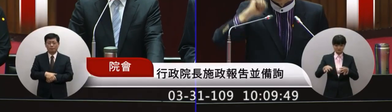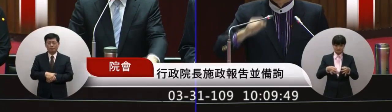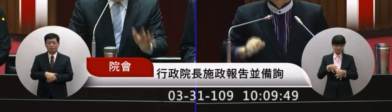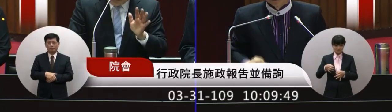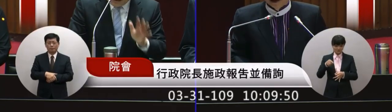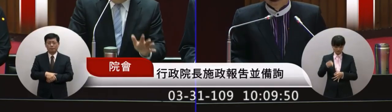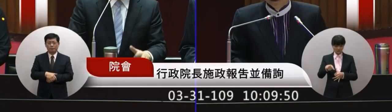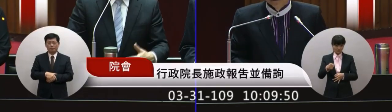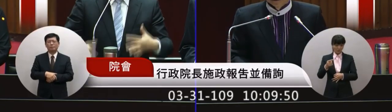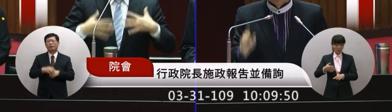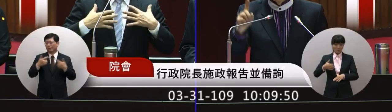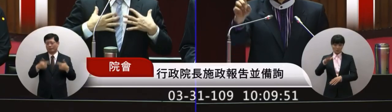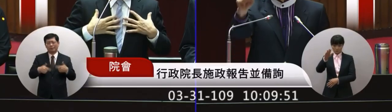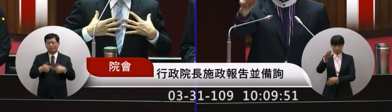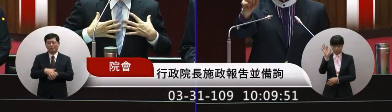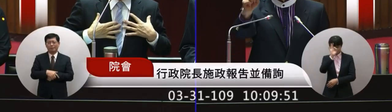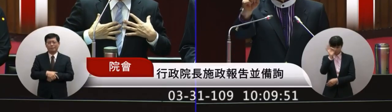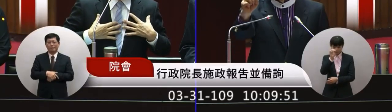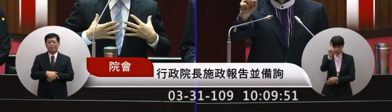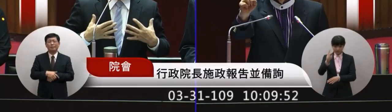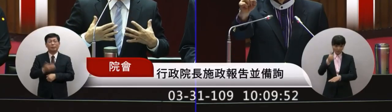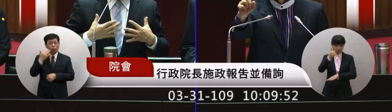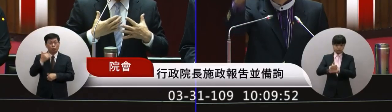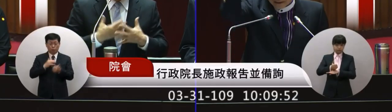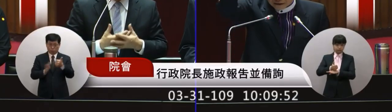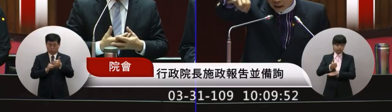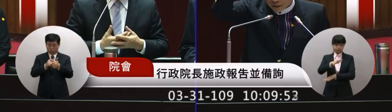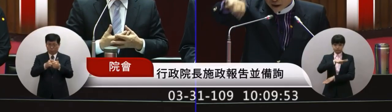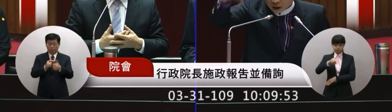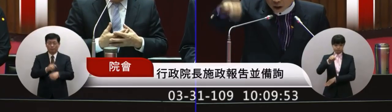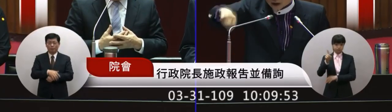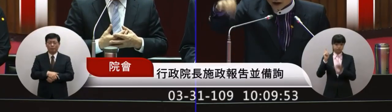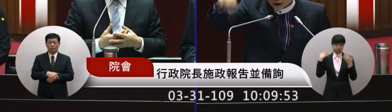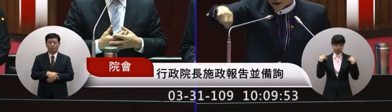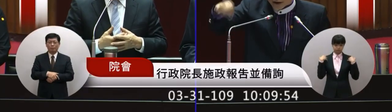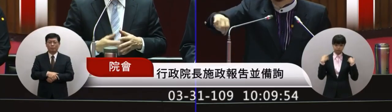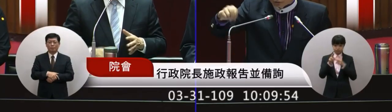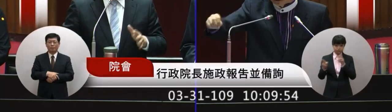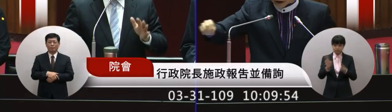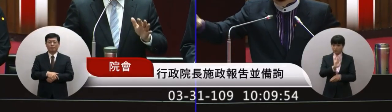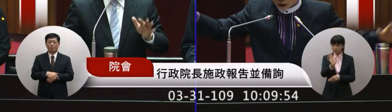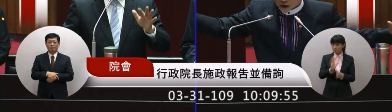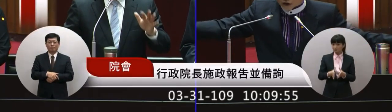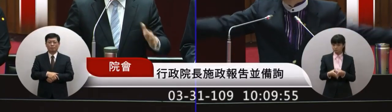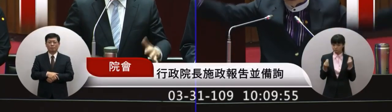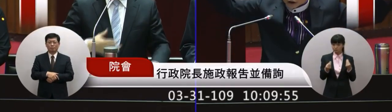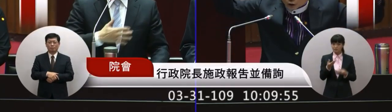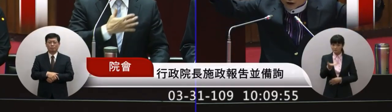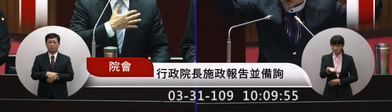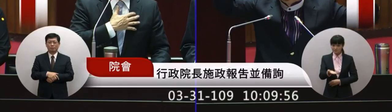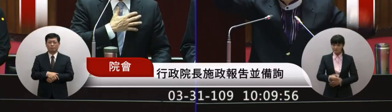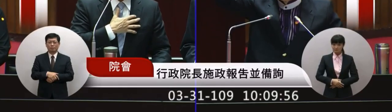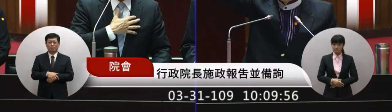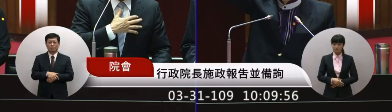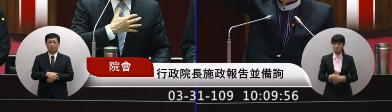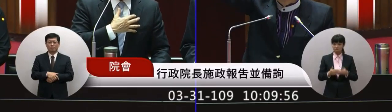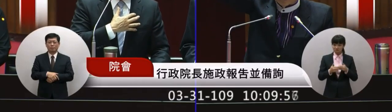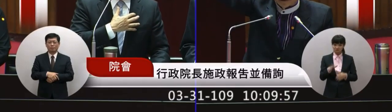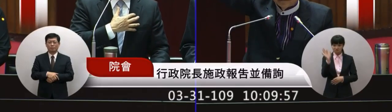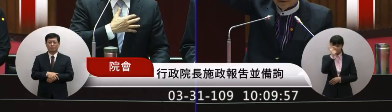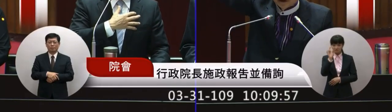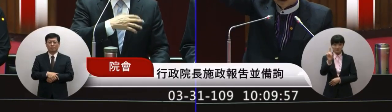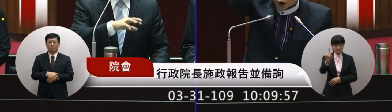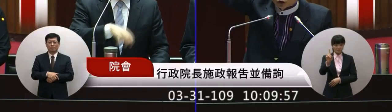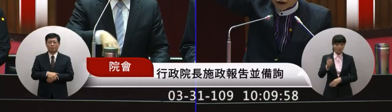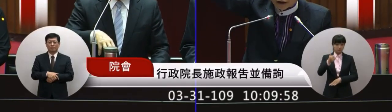有几多啊？是不是啦？请下 我整个内阁的话， 要不要找一个人来负责整个经济的总调度、总提